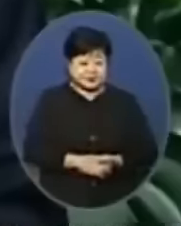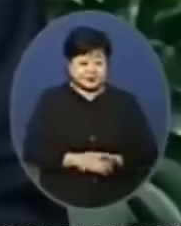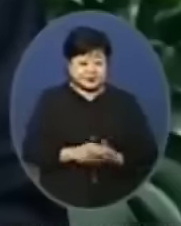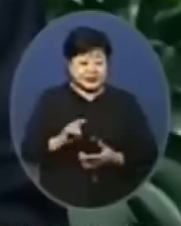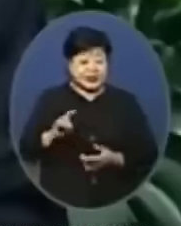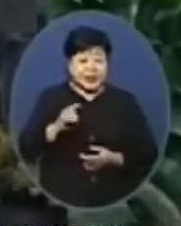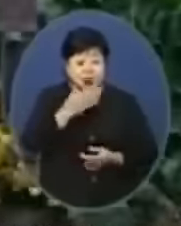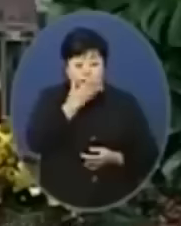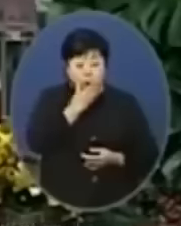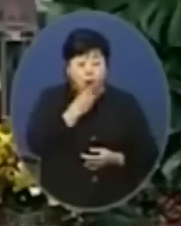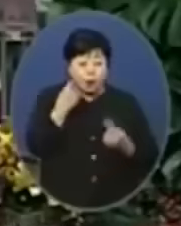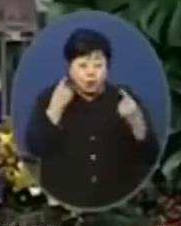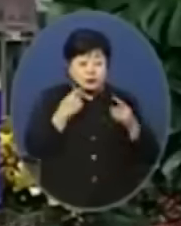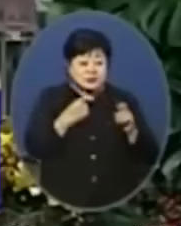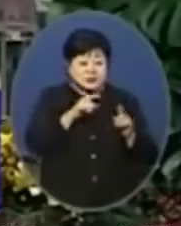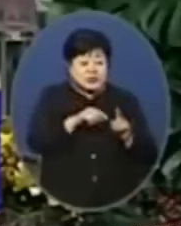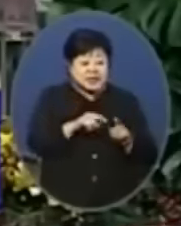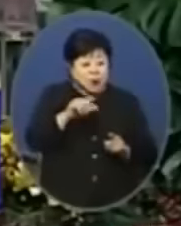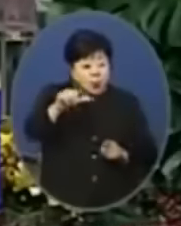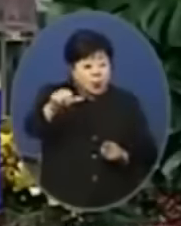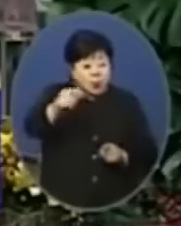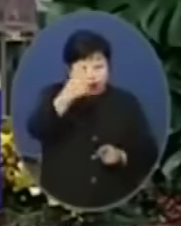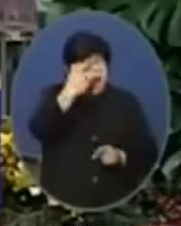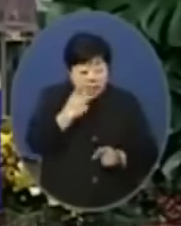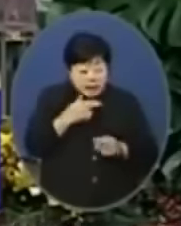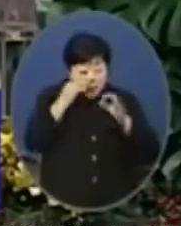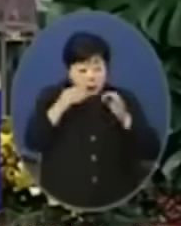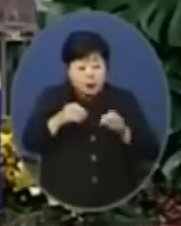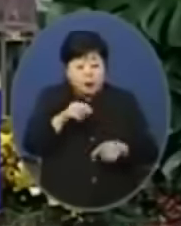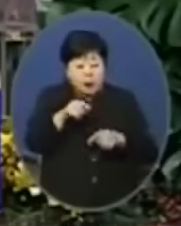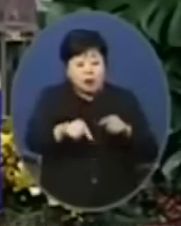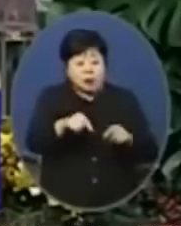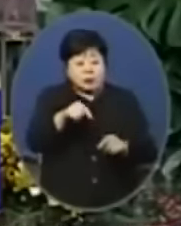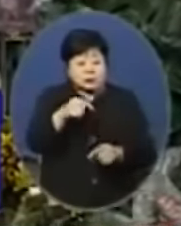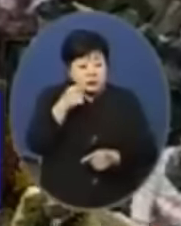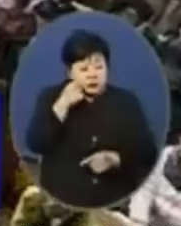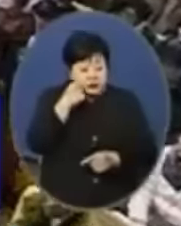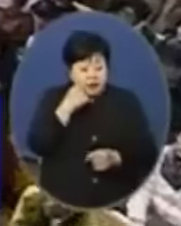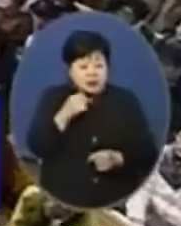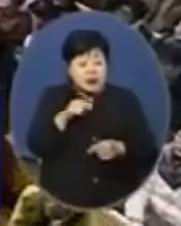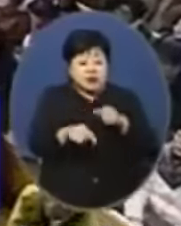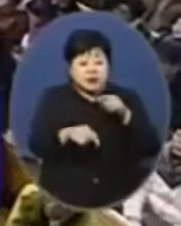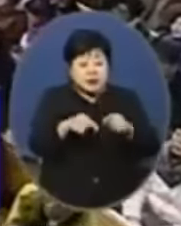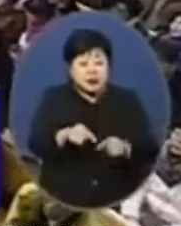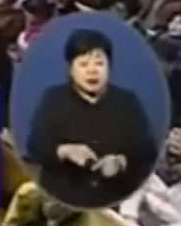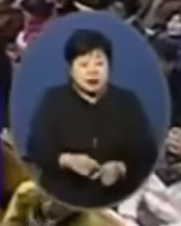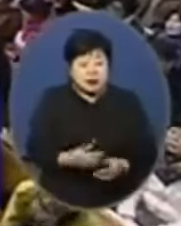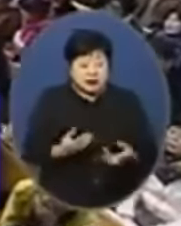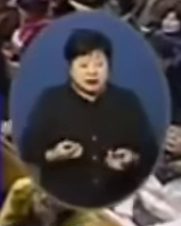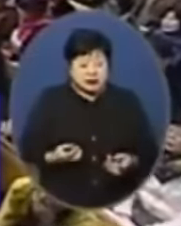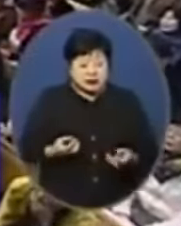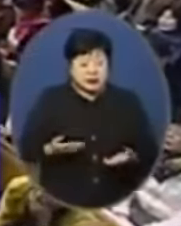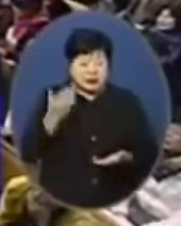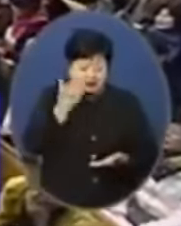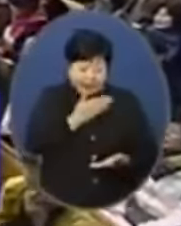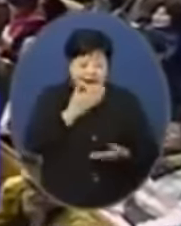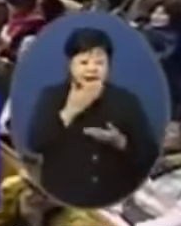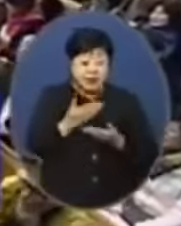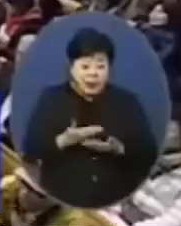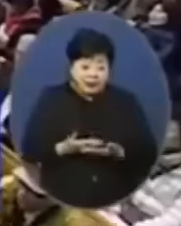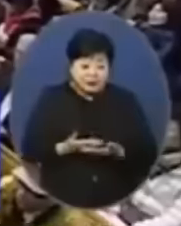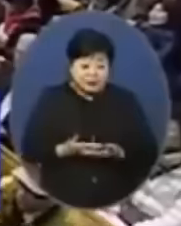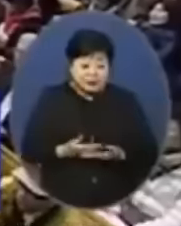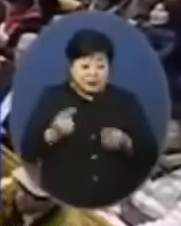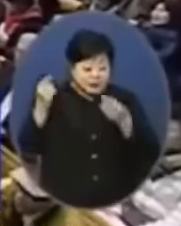마태복음 11장 5절 우리 다 같이 한번 읽어보십시다. 맹인이 보며 못 걷는 사람이 걸으며 나병 환자가 깨끗함을